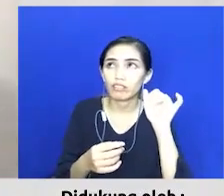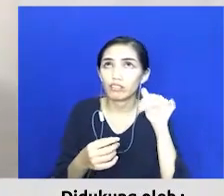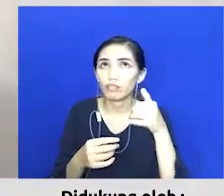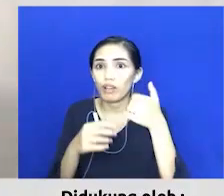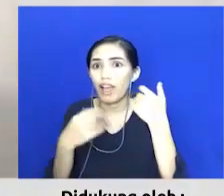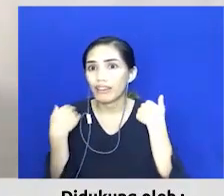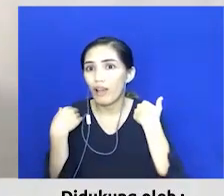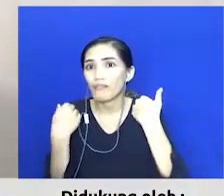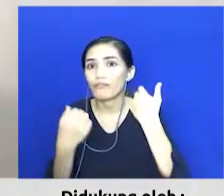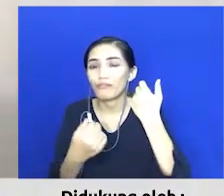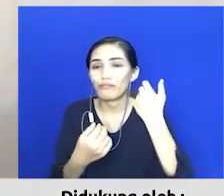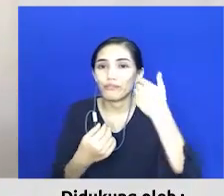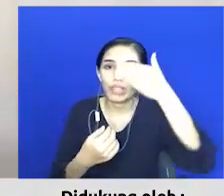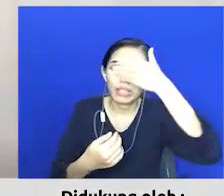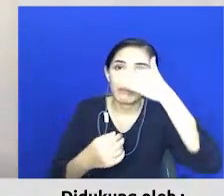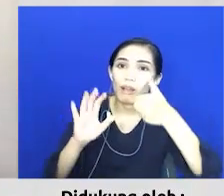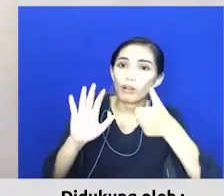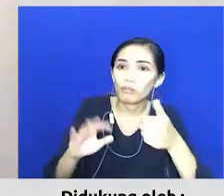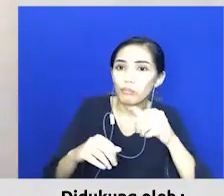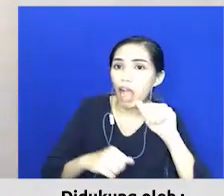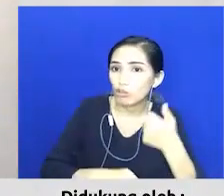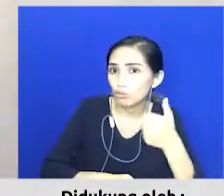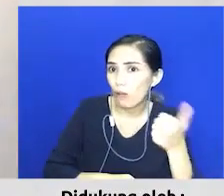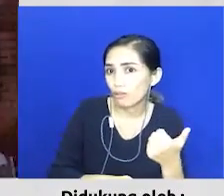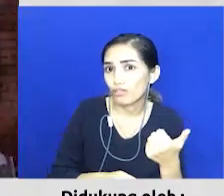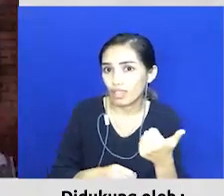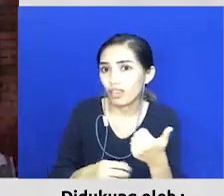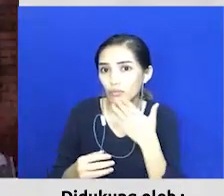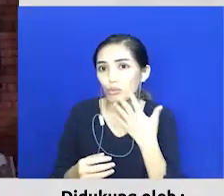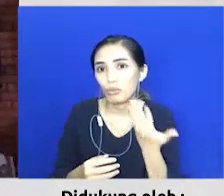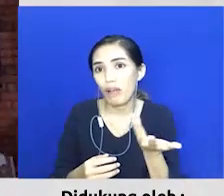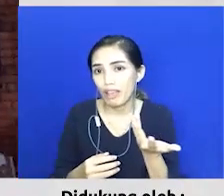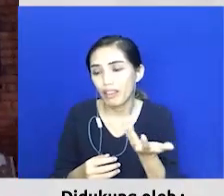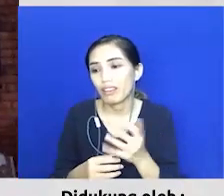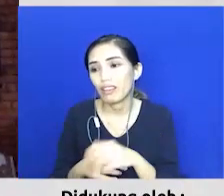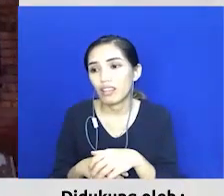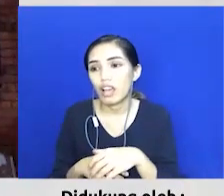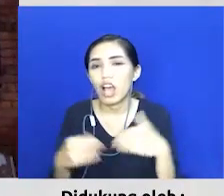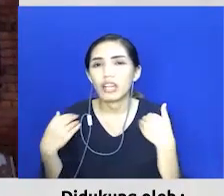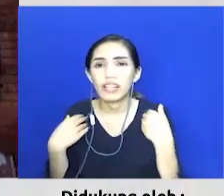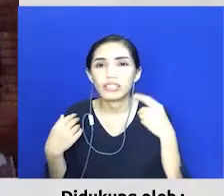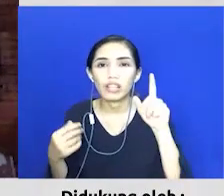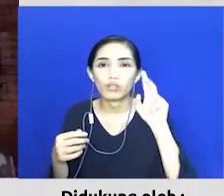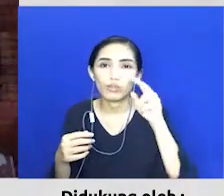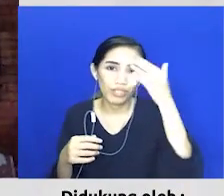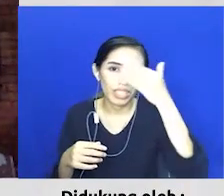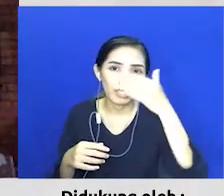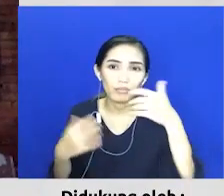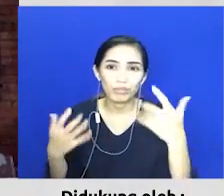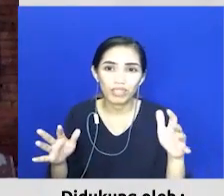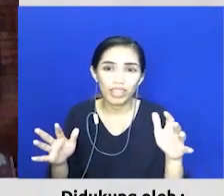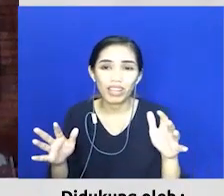ya. Yeah. Yang kita bisa yang juga lumayan kita bisa nikmati gitu. Ada satu film yang juga udah menjadi